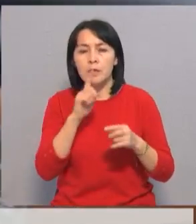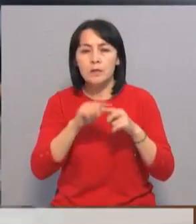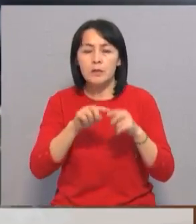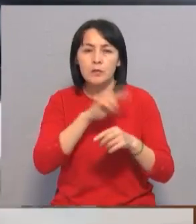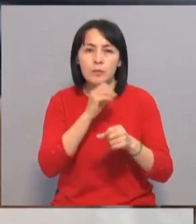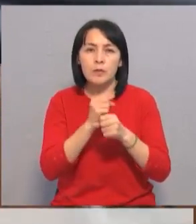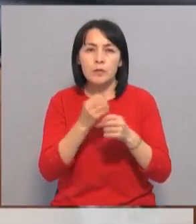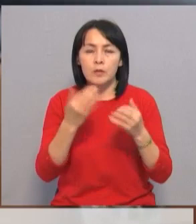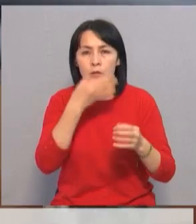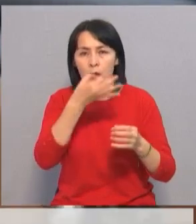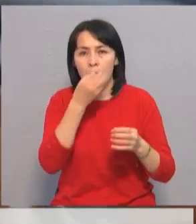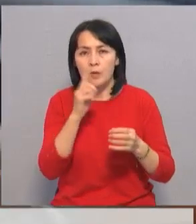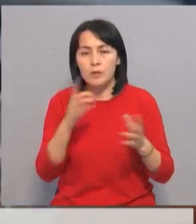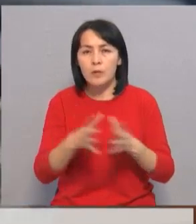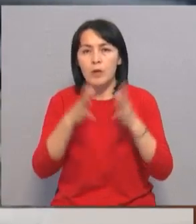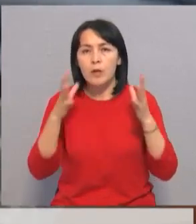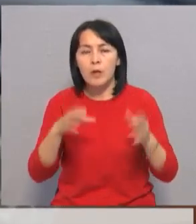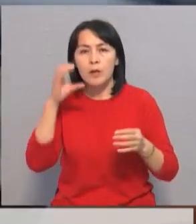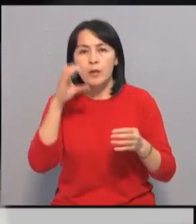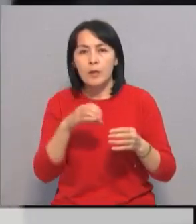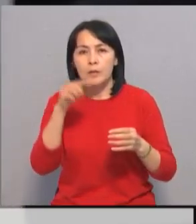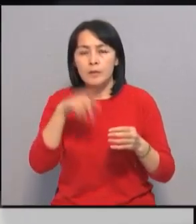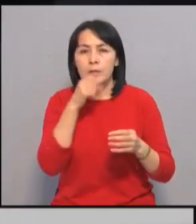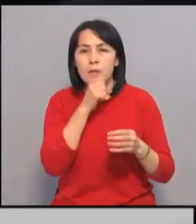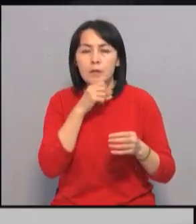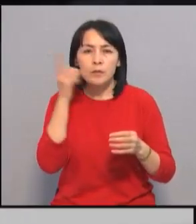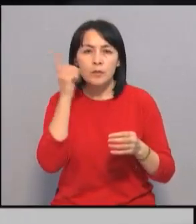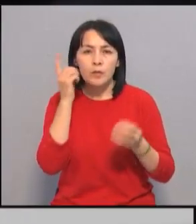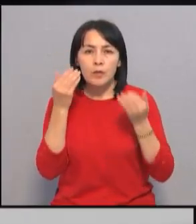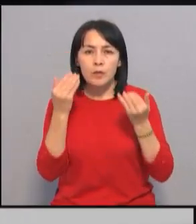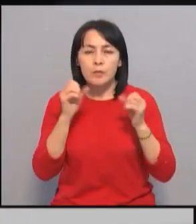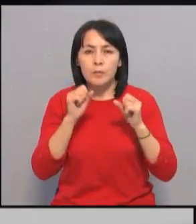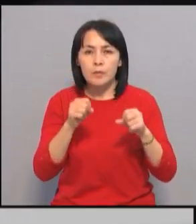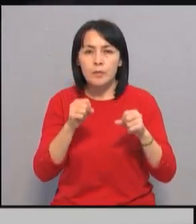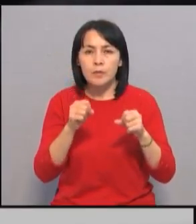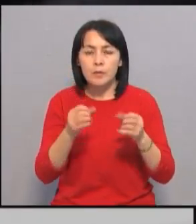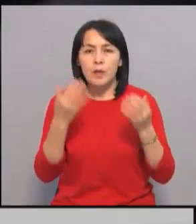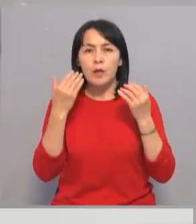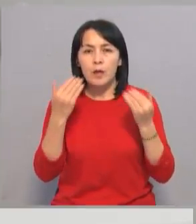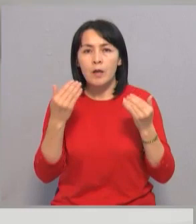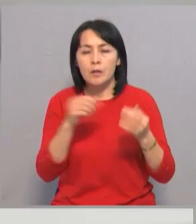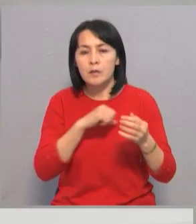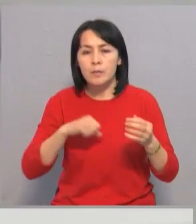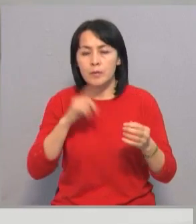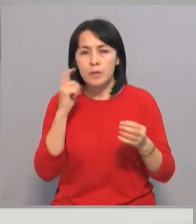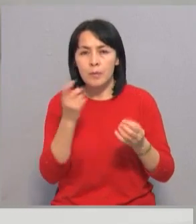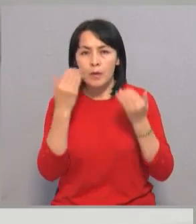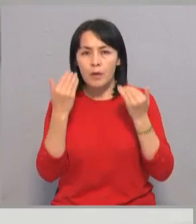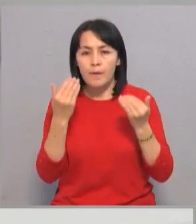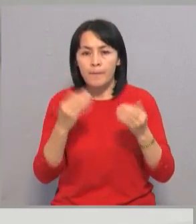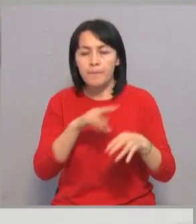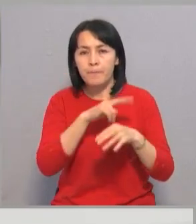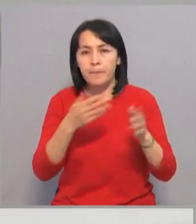оперативную работу. Стоит отметить, что в большинстве случаев причиной кражи сотовых телефонов может стать беспечность самих владельцев.